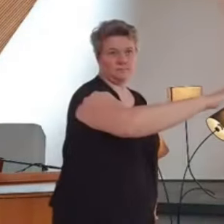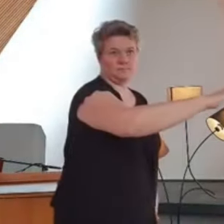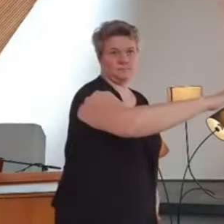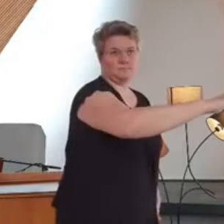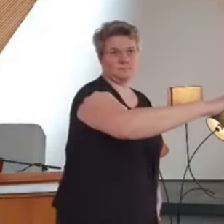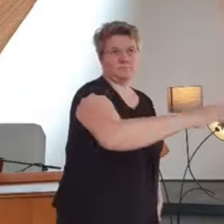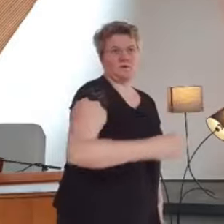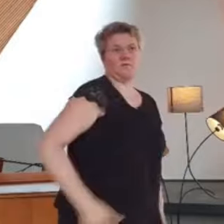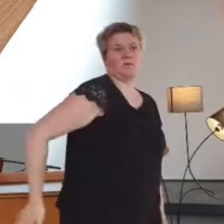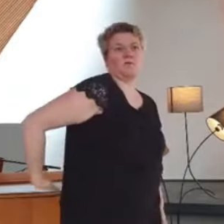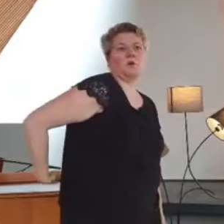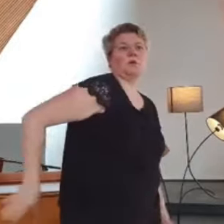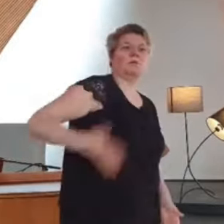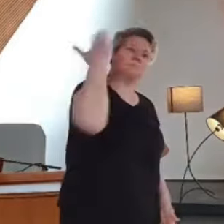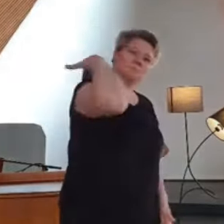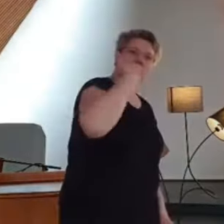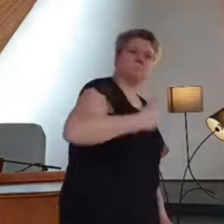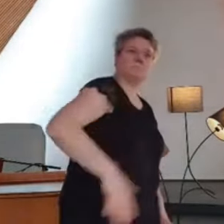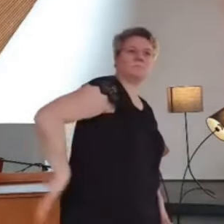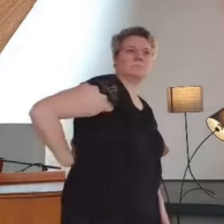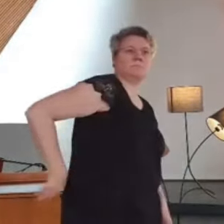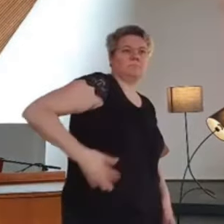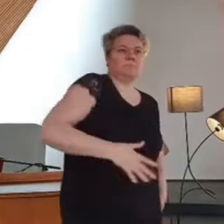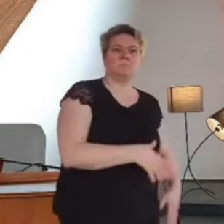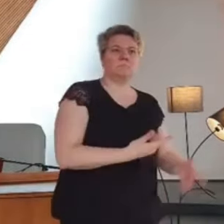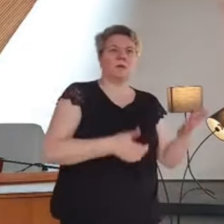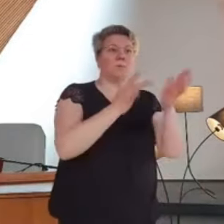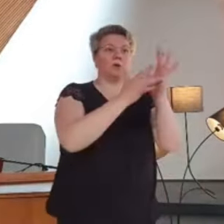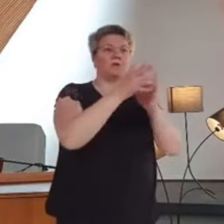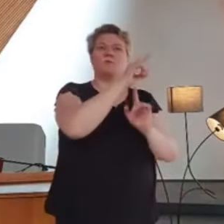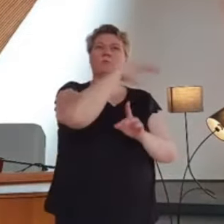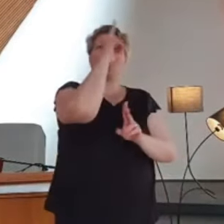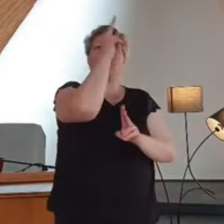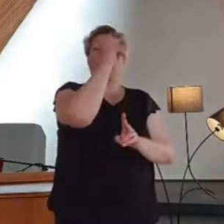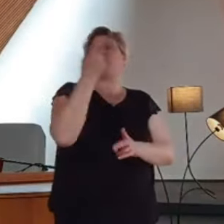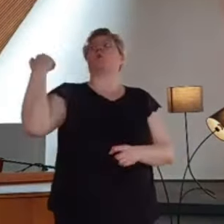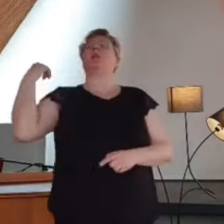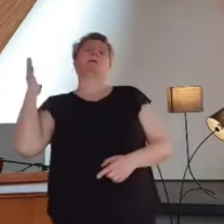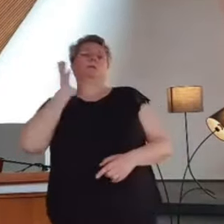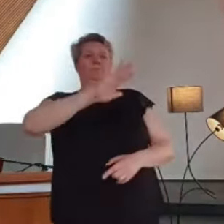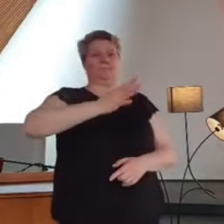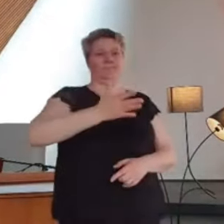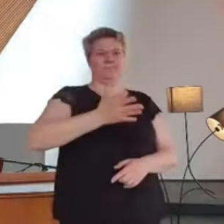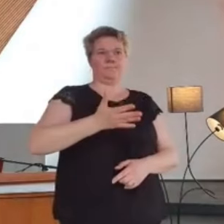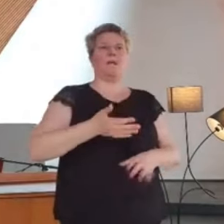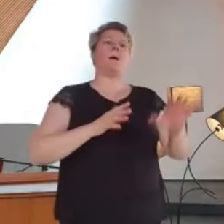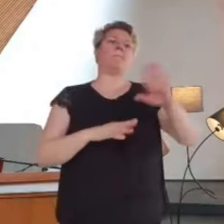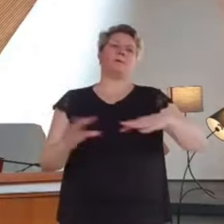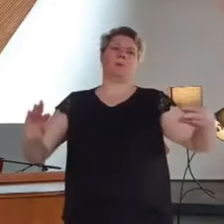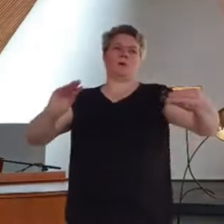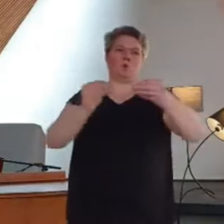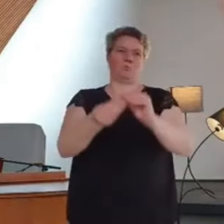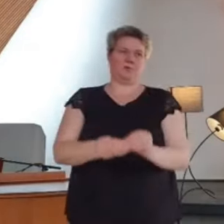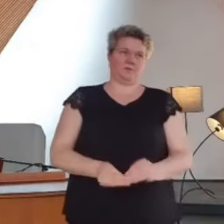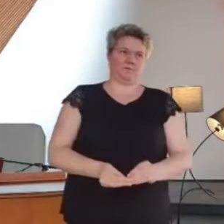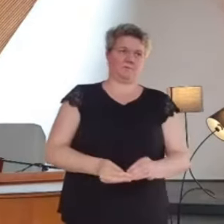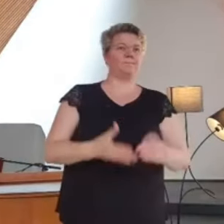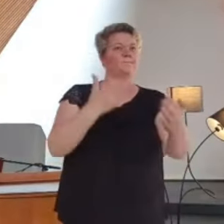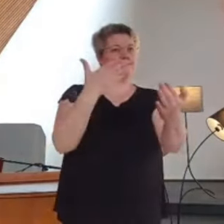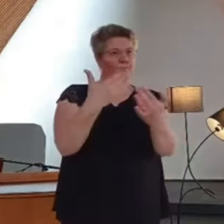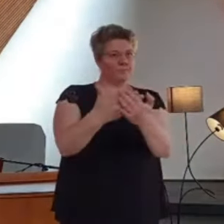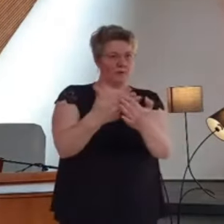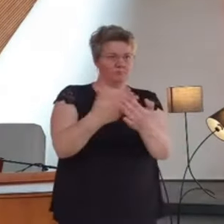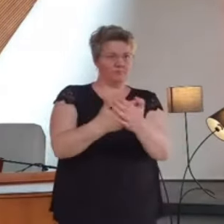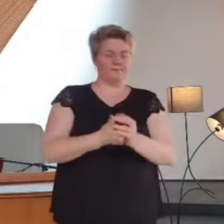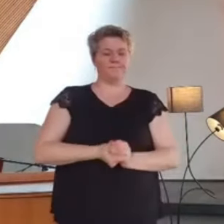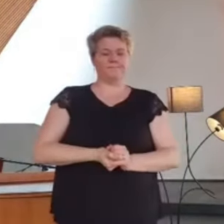also vielleicht so von hinten, einmal gegen Rücken gestupst. Und manchmal gibt es das auch in Kombination. Beispielhaft